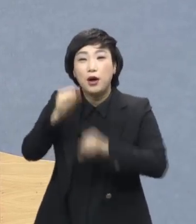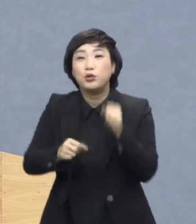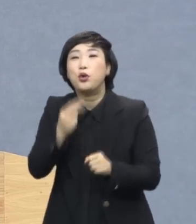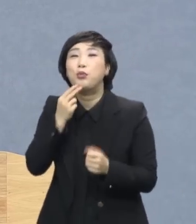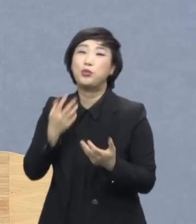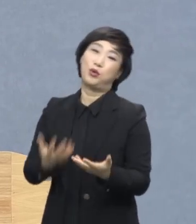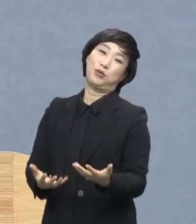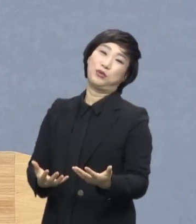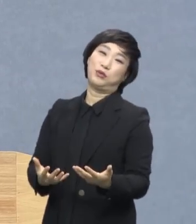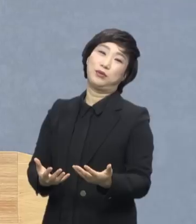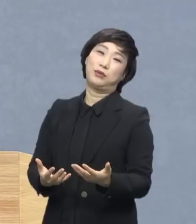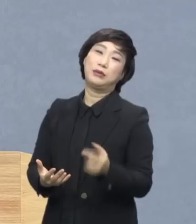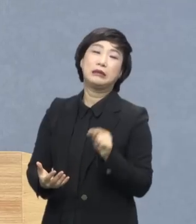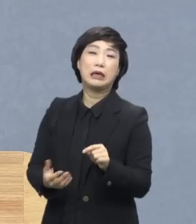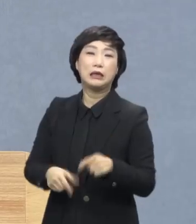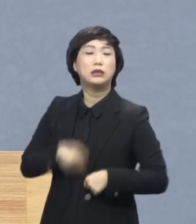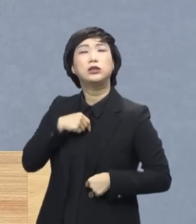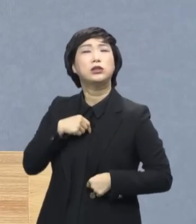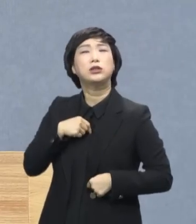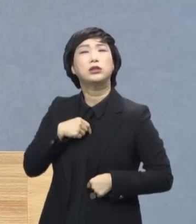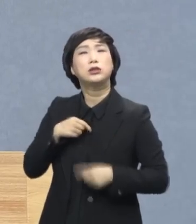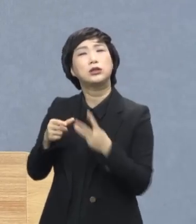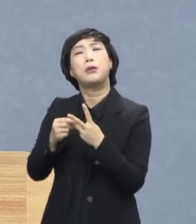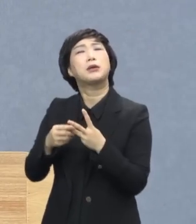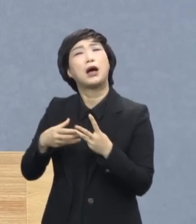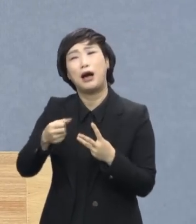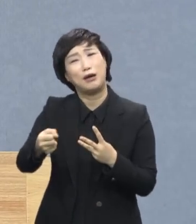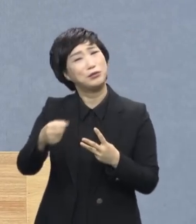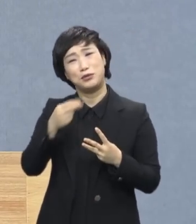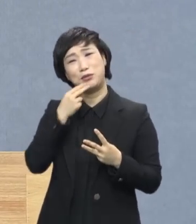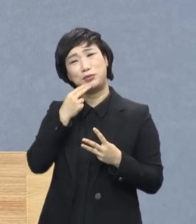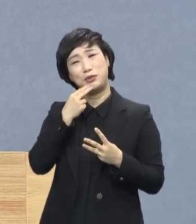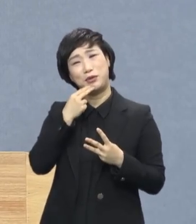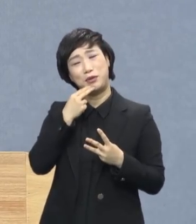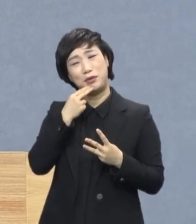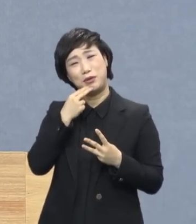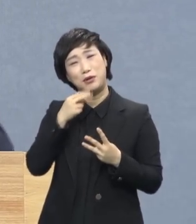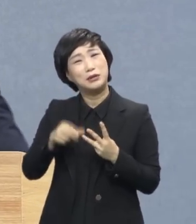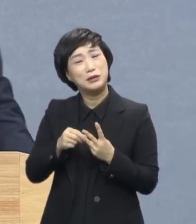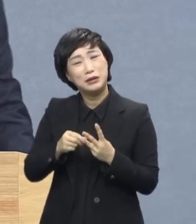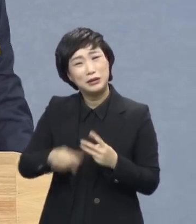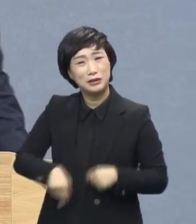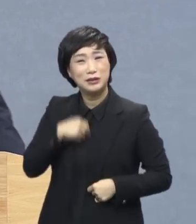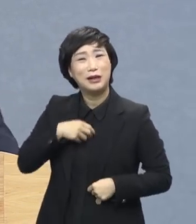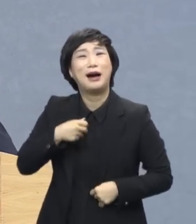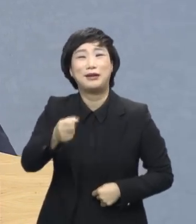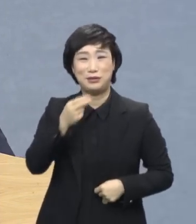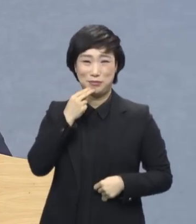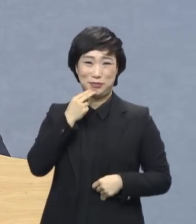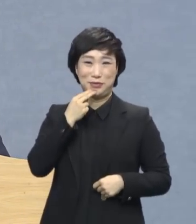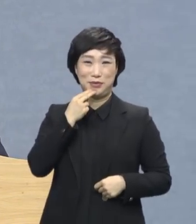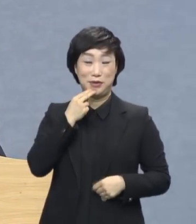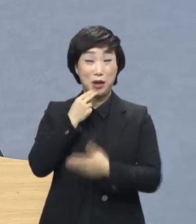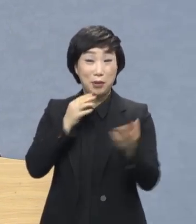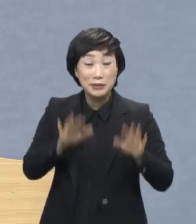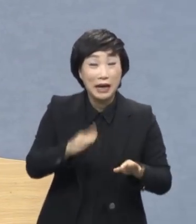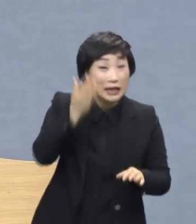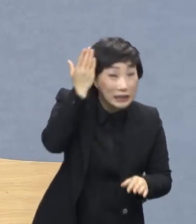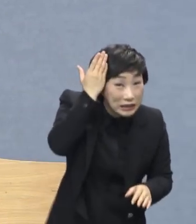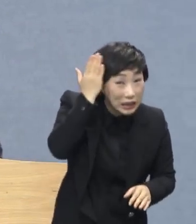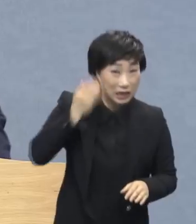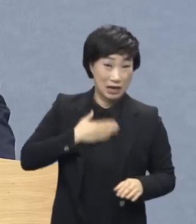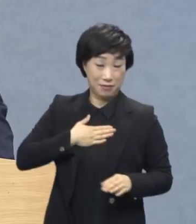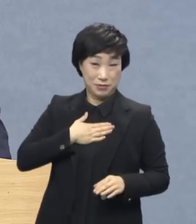해. 그럼 그 사람은 의의를 이루지 못하는 사람이요. 의의를 이루지 못하는 사람. 이게